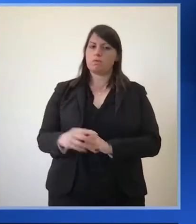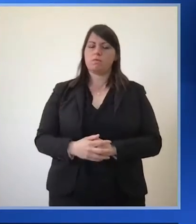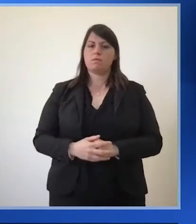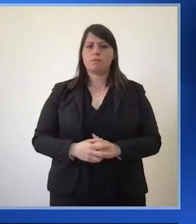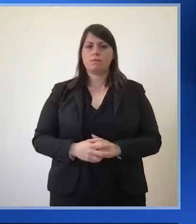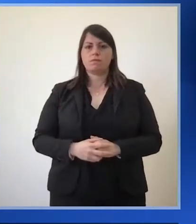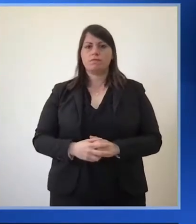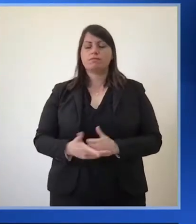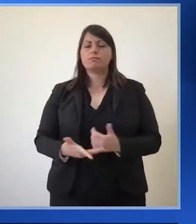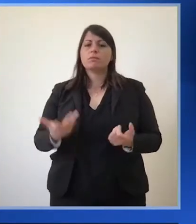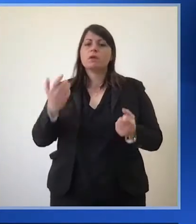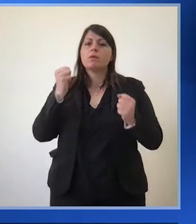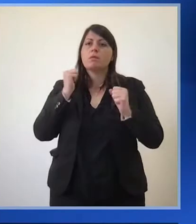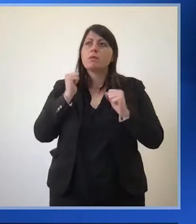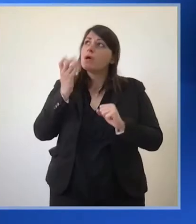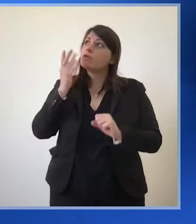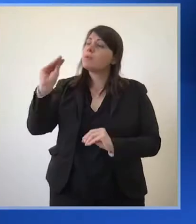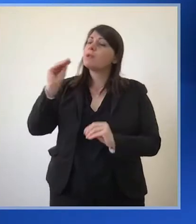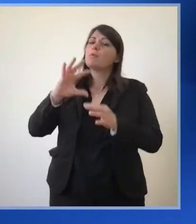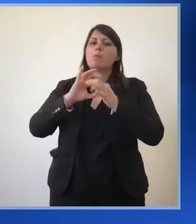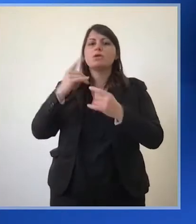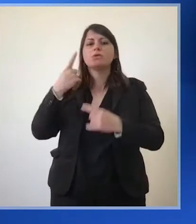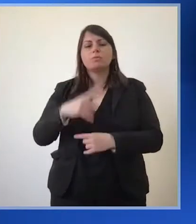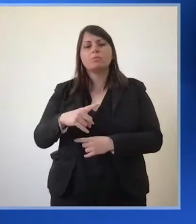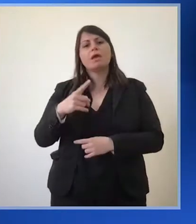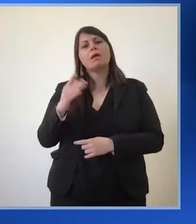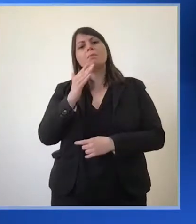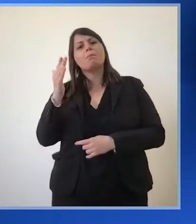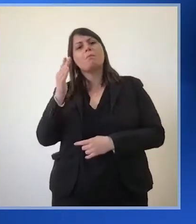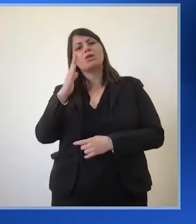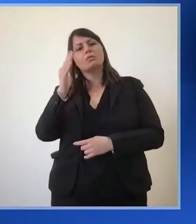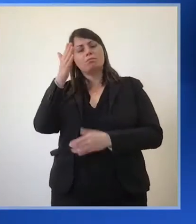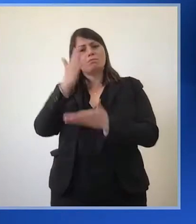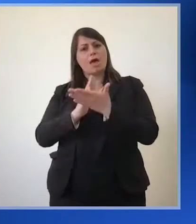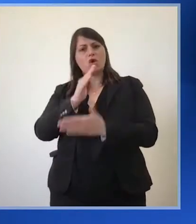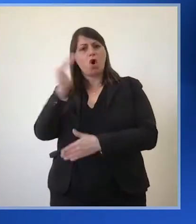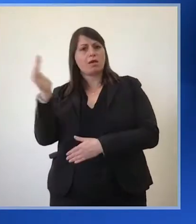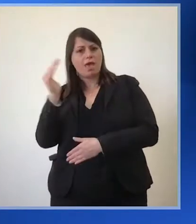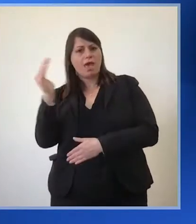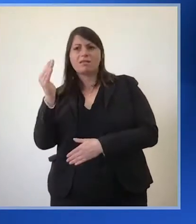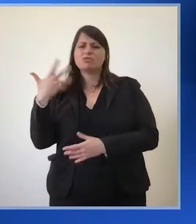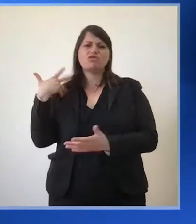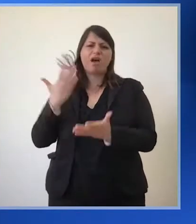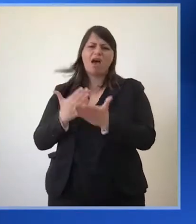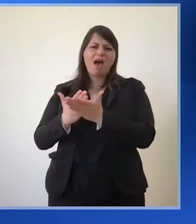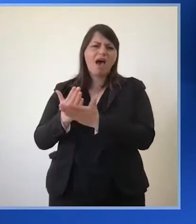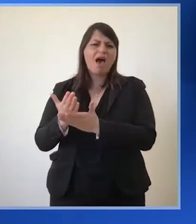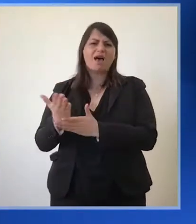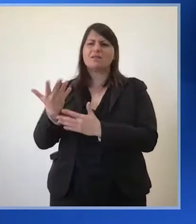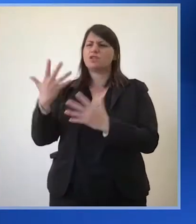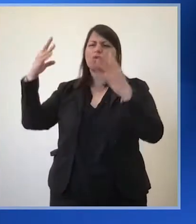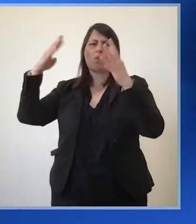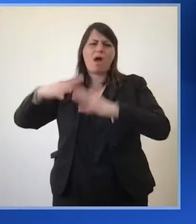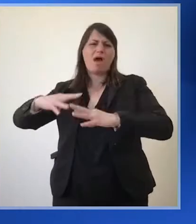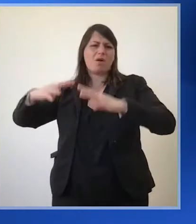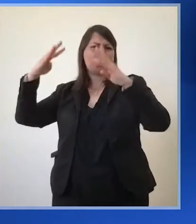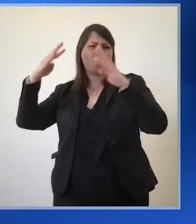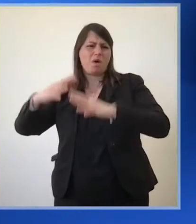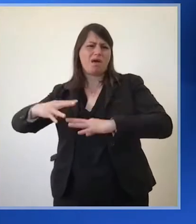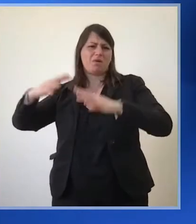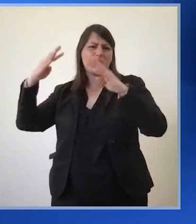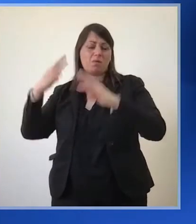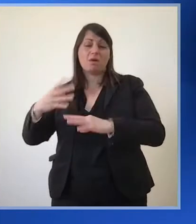Sia pace per il Medio Oriente, lacerato da anni di divisioni e conflitti. In questo giorno